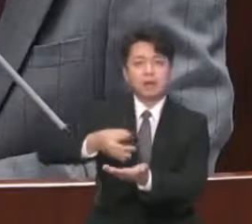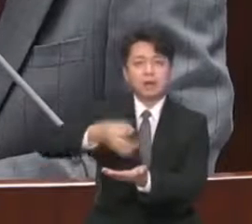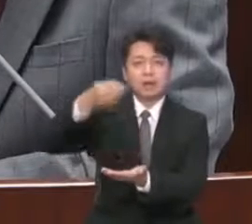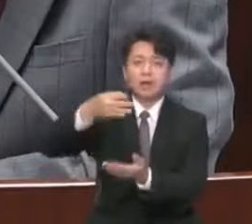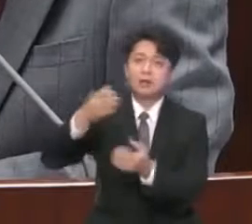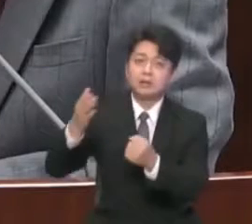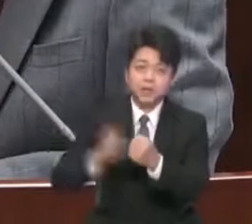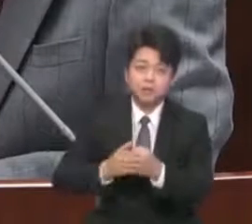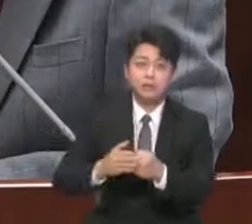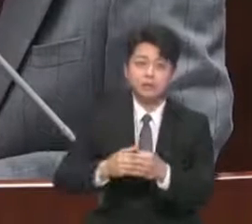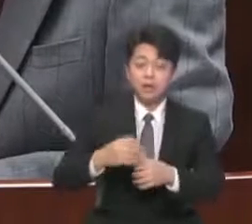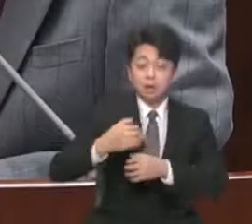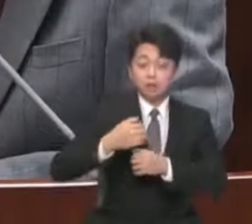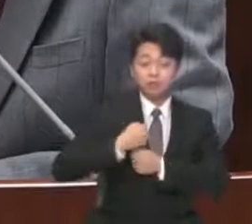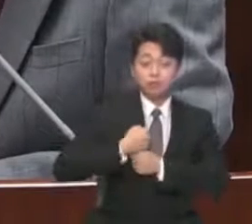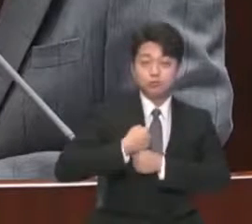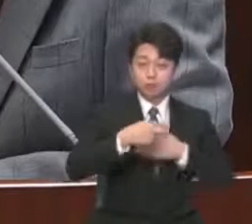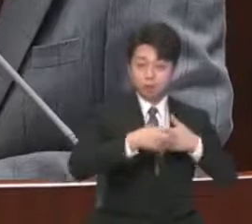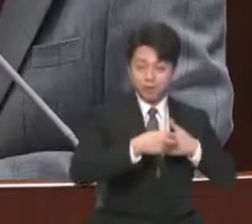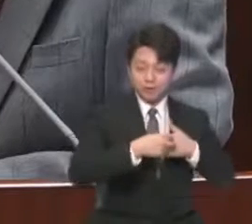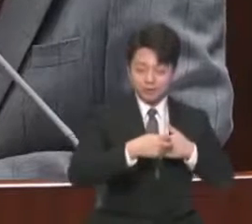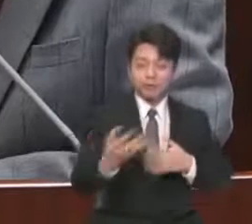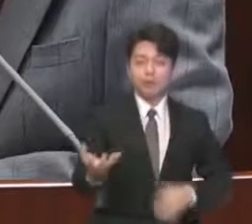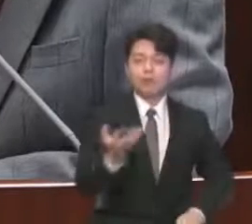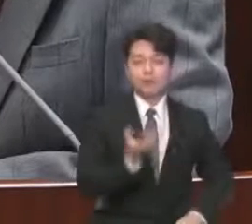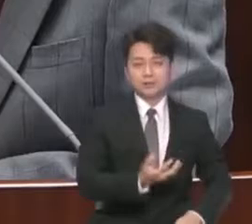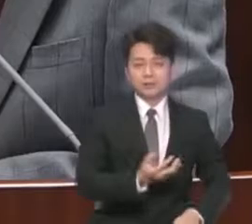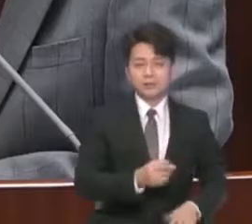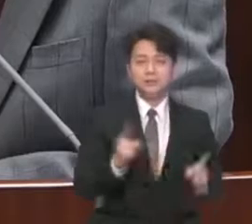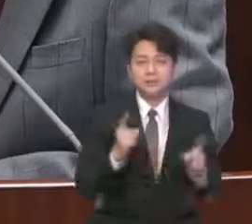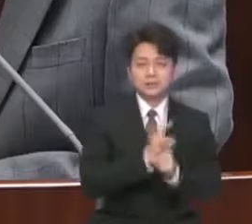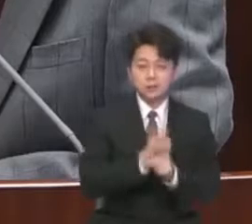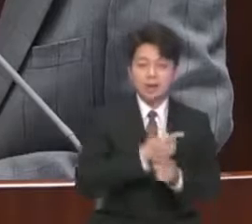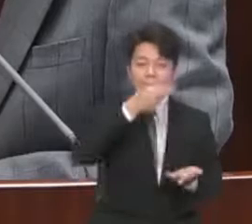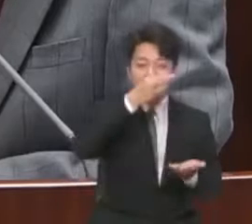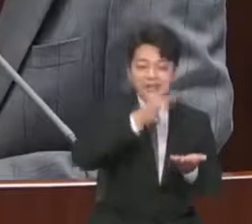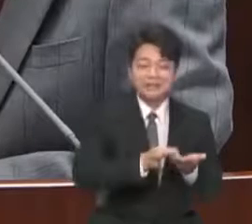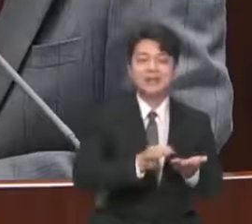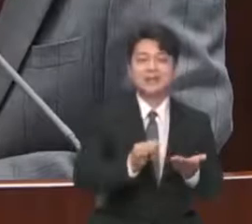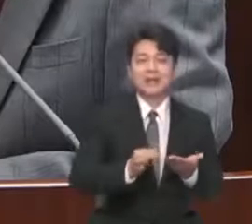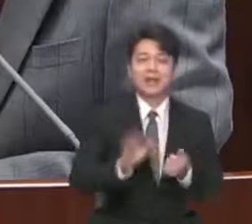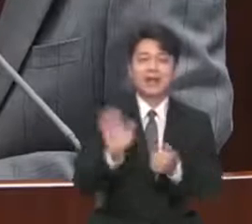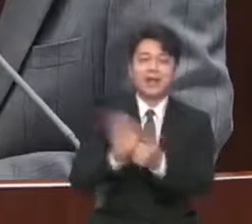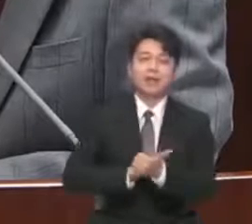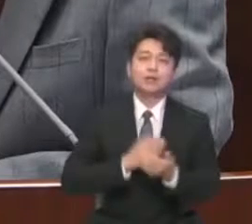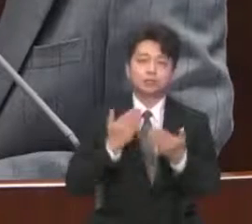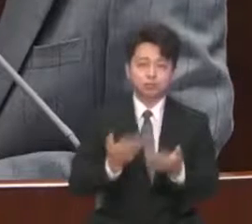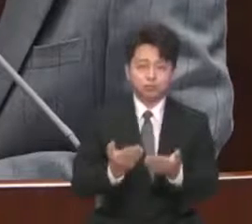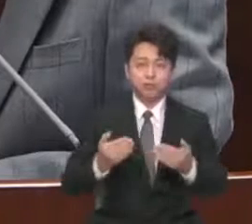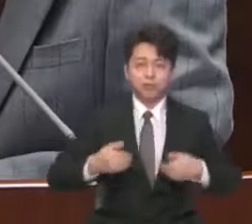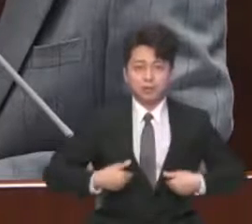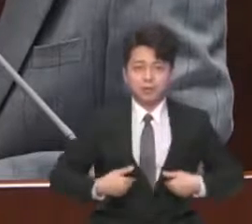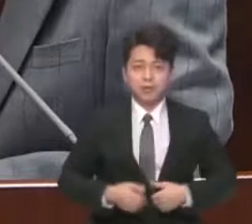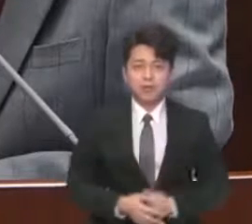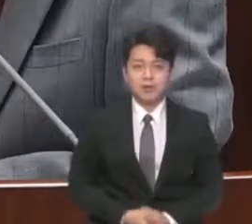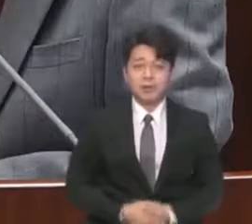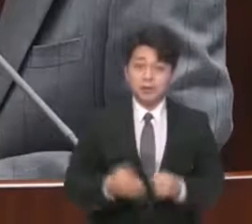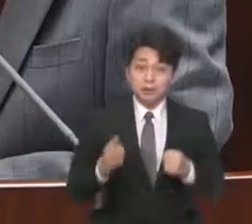철저히 통제를 할 필요가 있다. 그런 차원에서 이 바깥 병원에 입원하는 환자들에 대해서